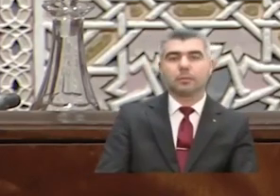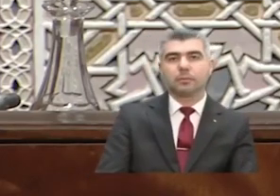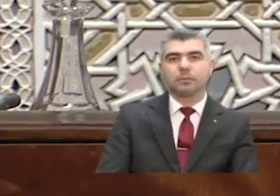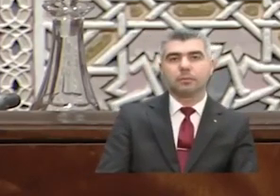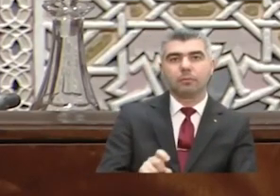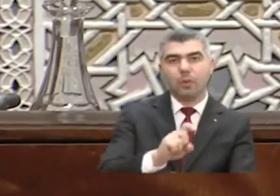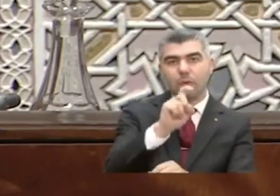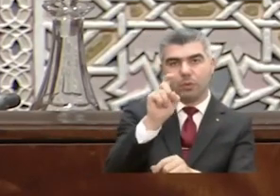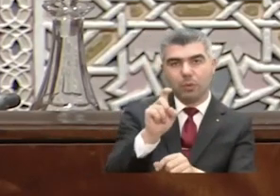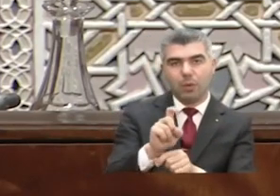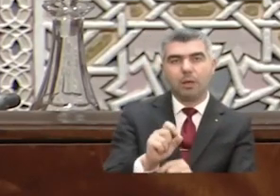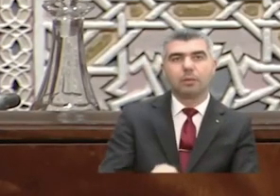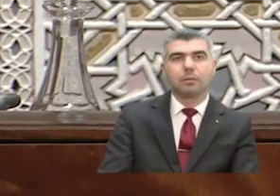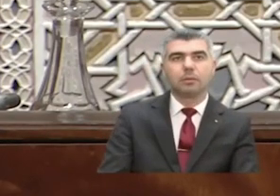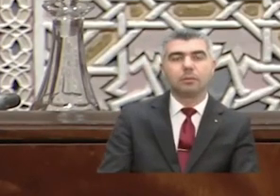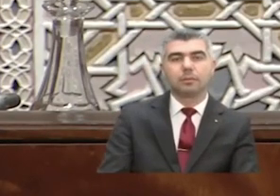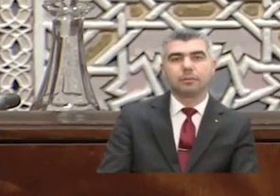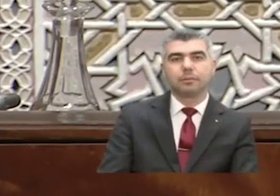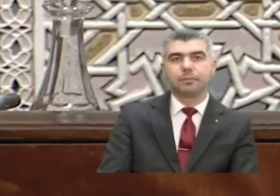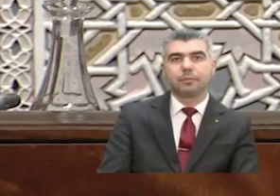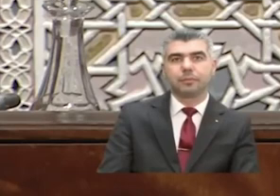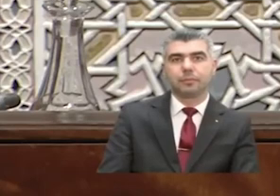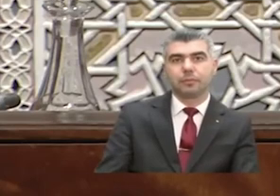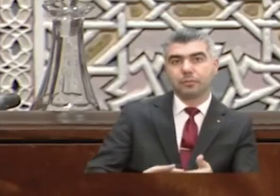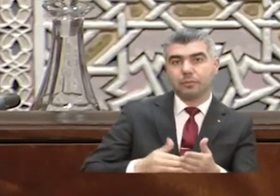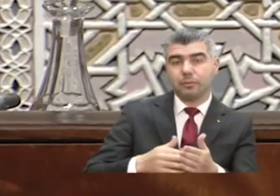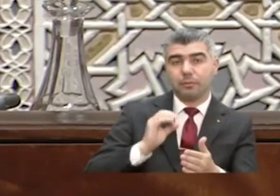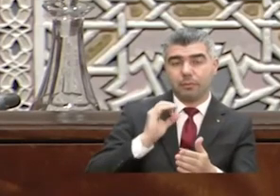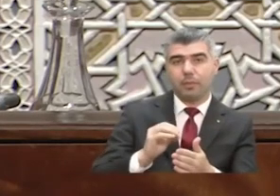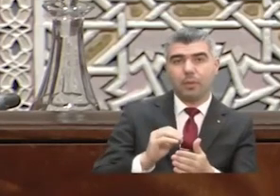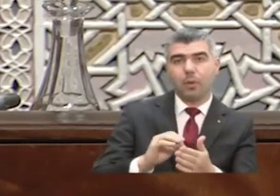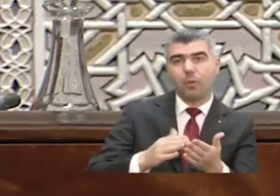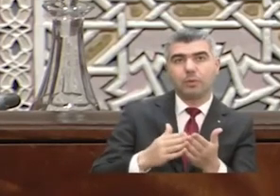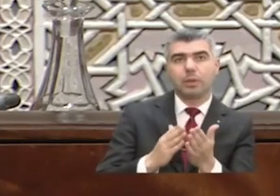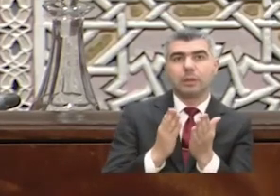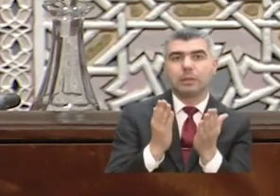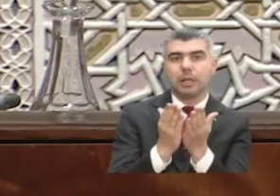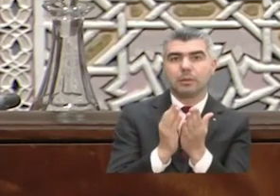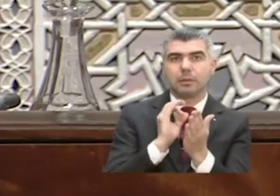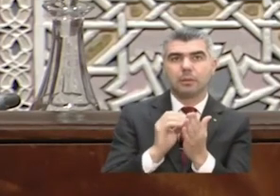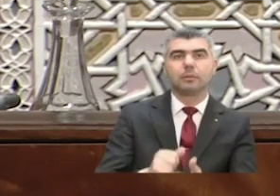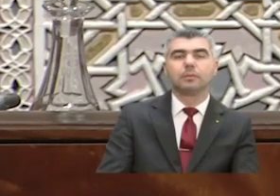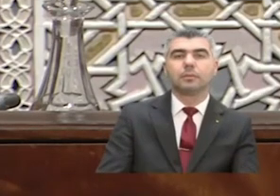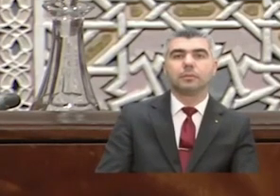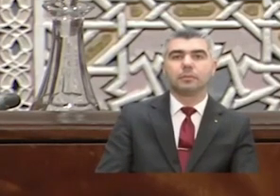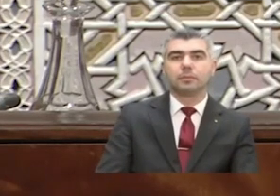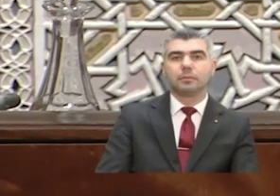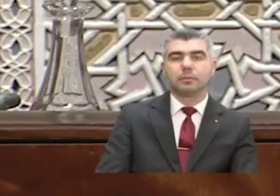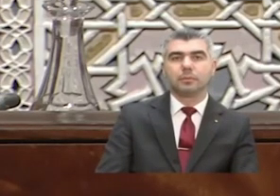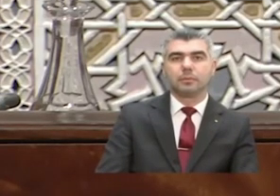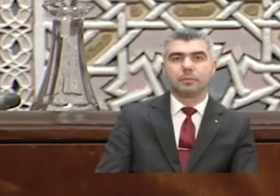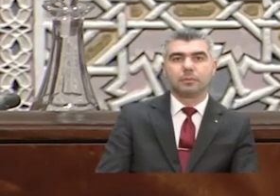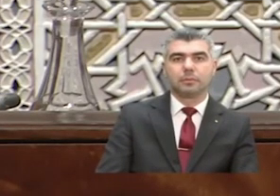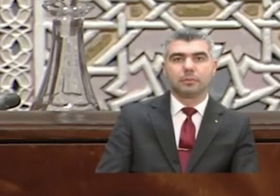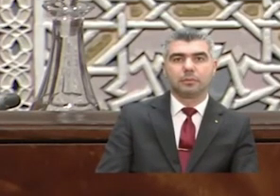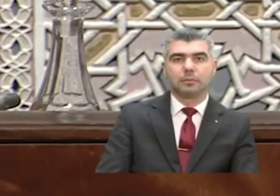سؤال عن تحسين الوضعية المادية للأطر التربوية لمدارس التعليم العتيق للسيدة